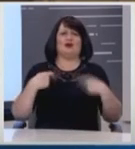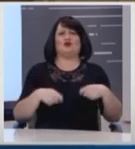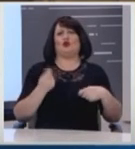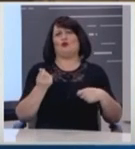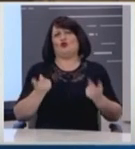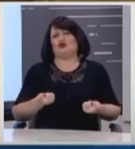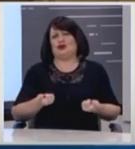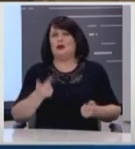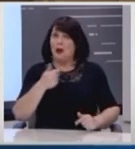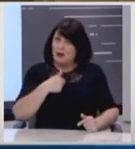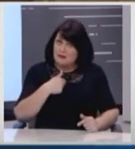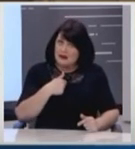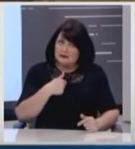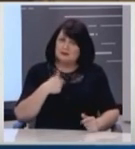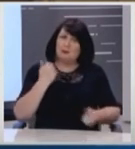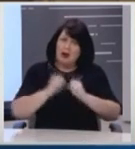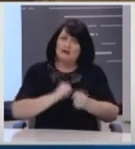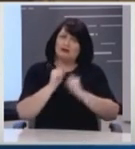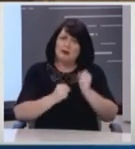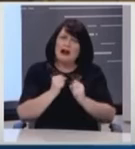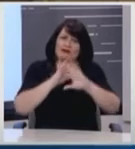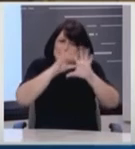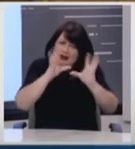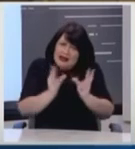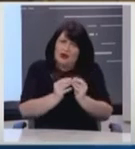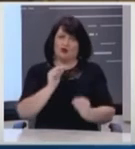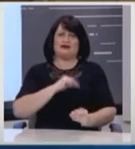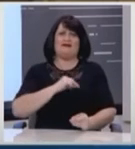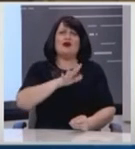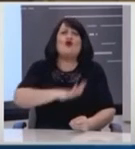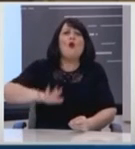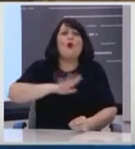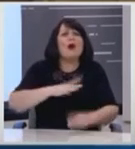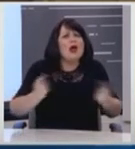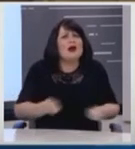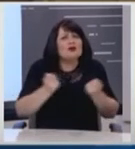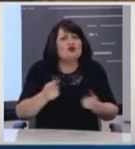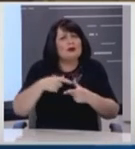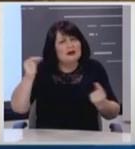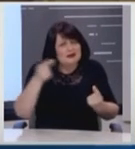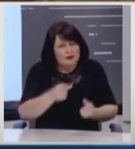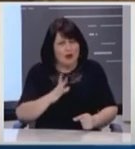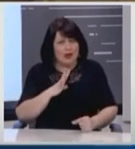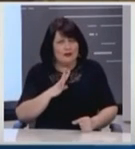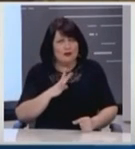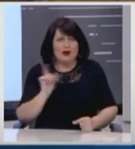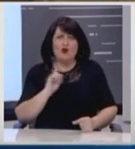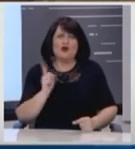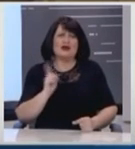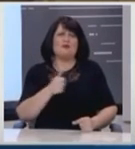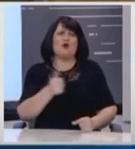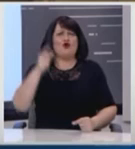πλουτοκρατίας. Εμείς αγωνιζόμαστε για τα ενιαία συμφέροντα όλου του εργαζόμενου λαού της Κύπρου και όχι των